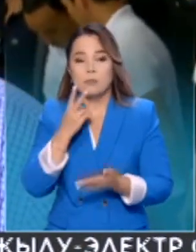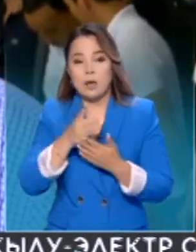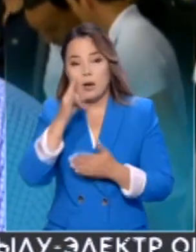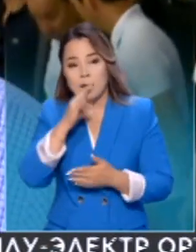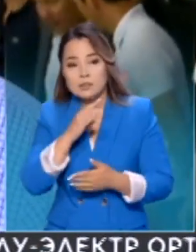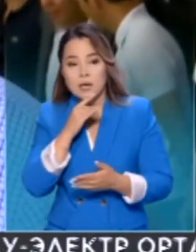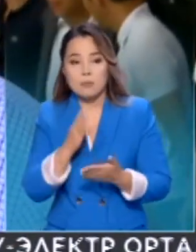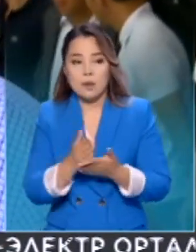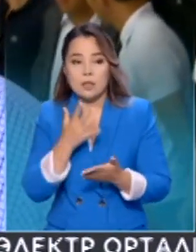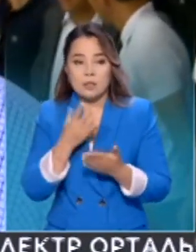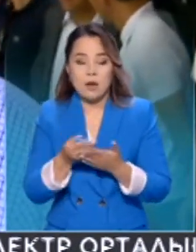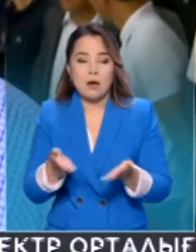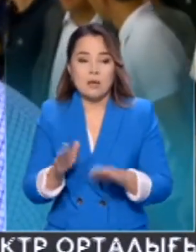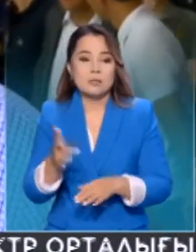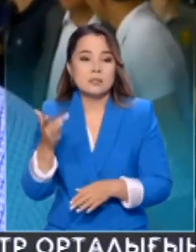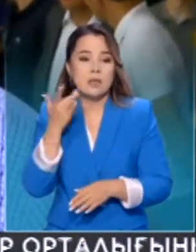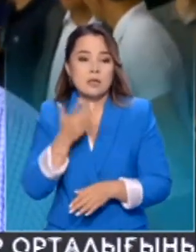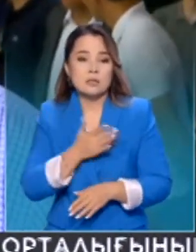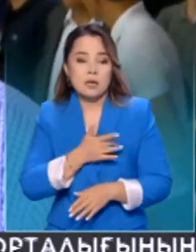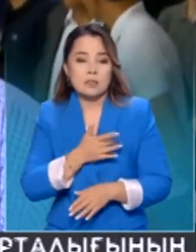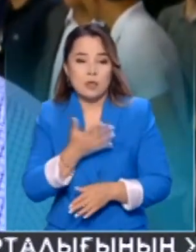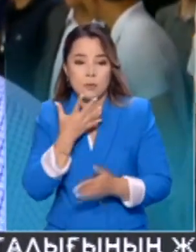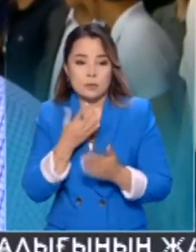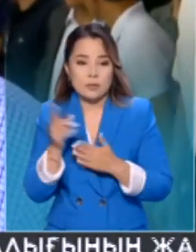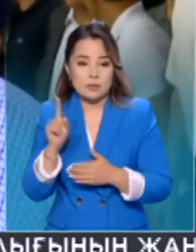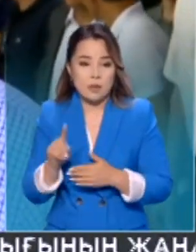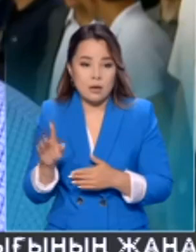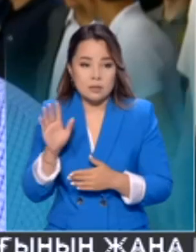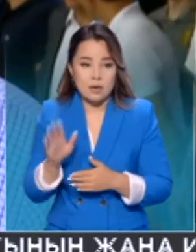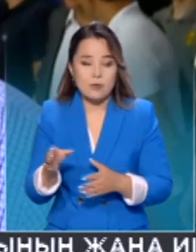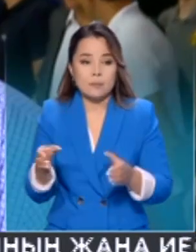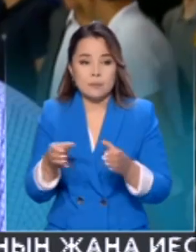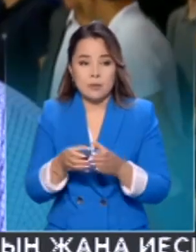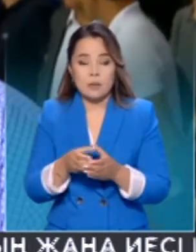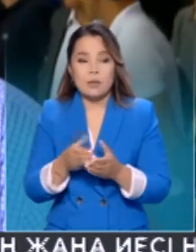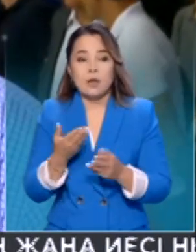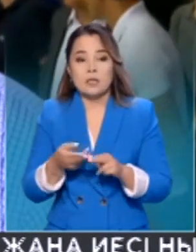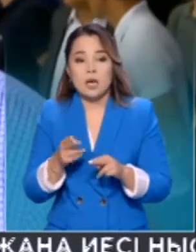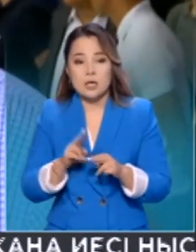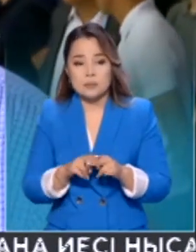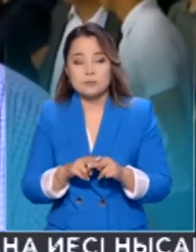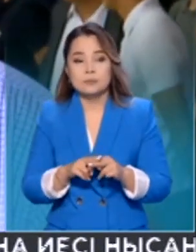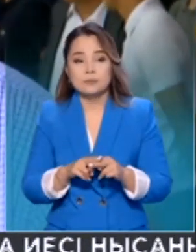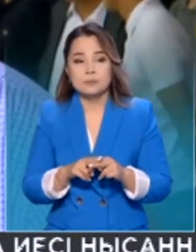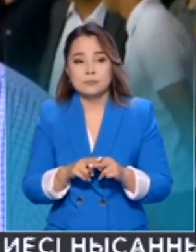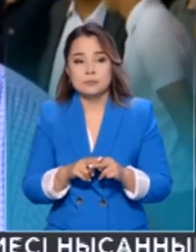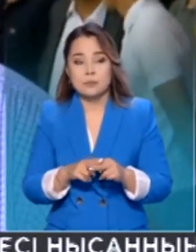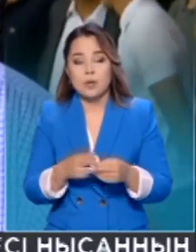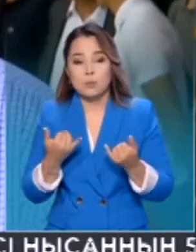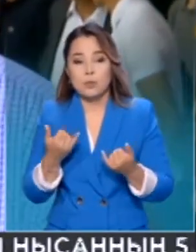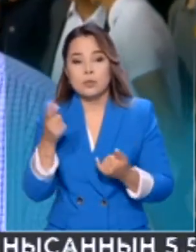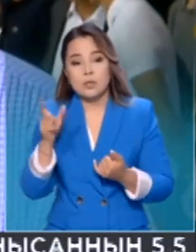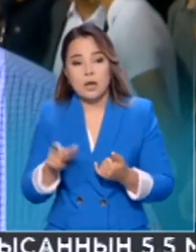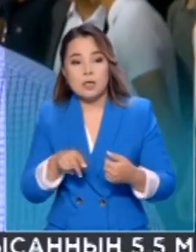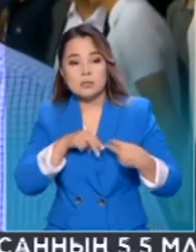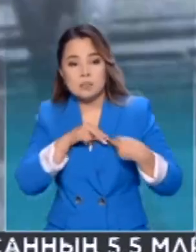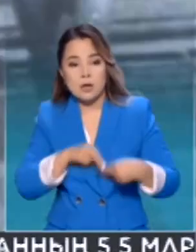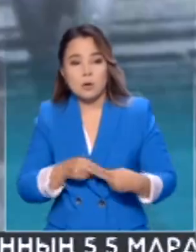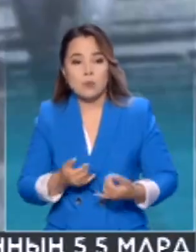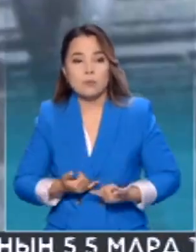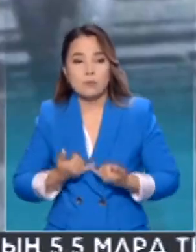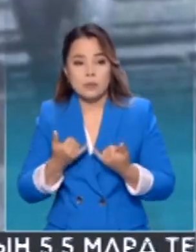Сейілда Икрамұлы қалып отыр, Тимур Сегізбаев қалып отыр. Енді бұл кісілердің еңбектері өте